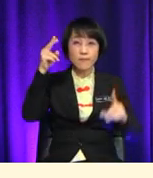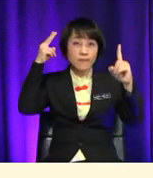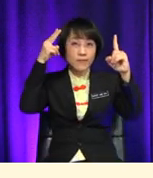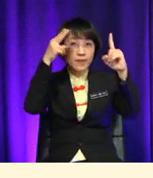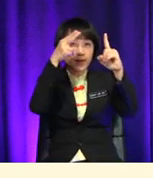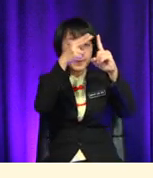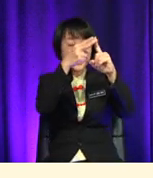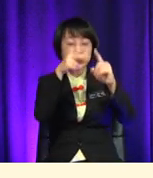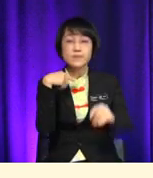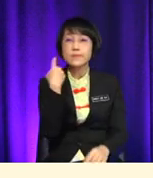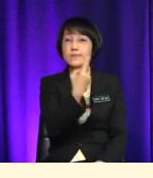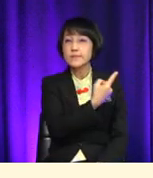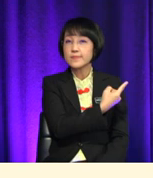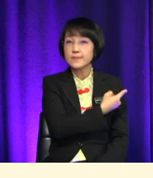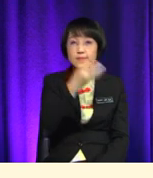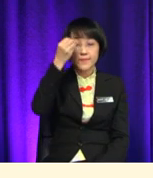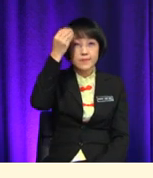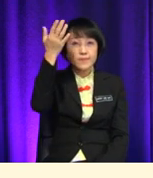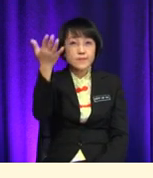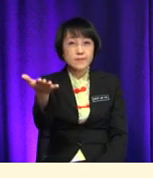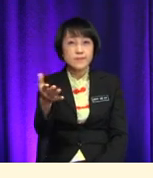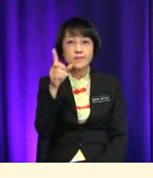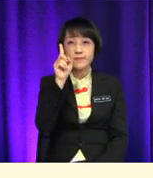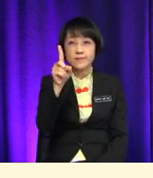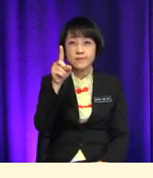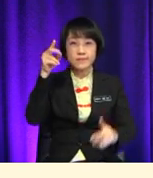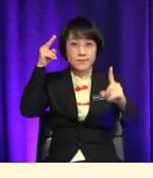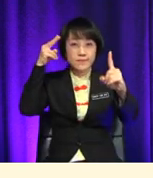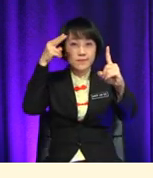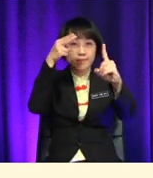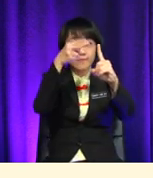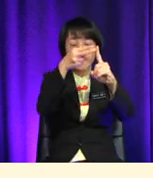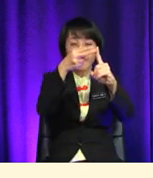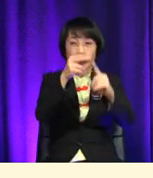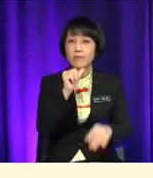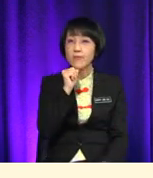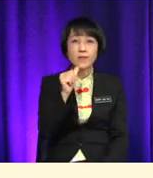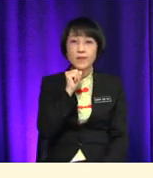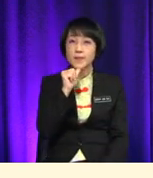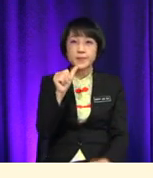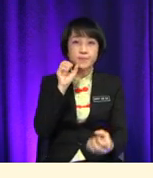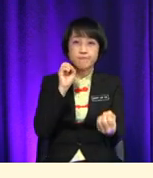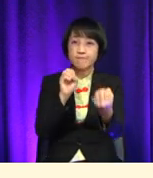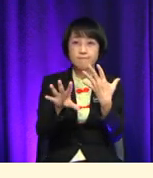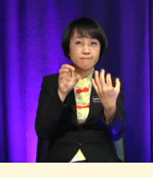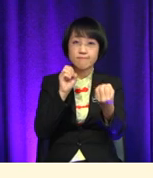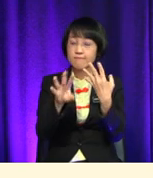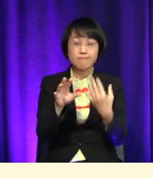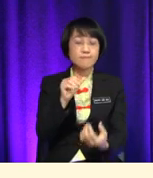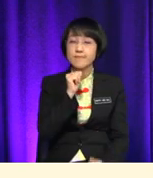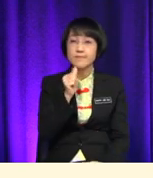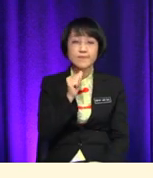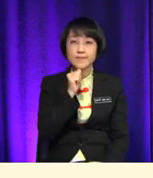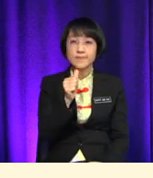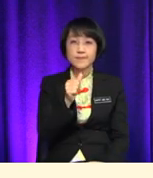menyampaikan maklumat itu secara selalu Bukannya dua hal tak ada timbal balik di pada audien Oke seterusnya